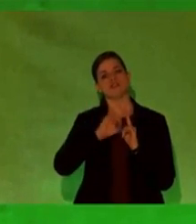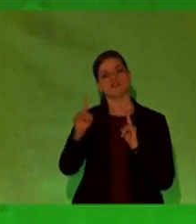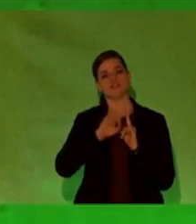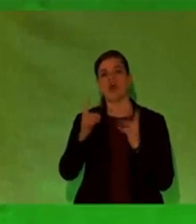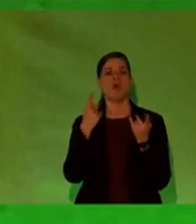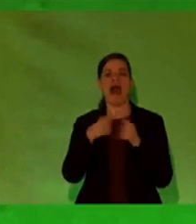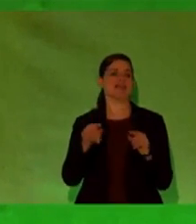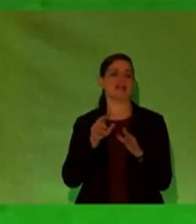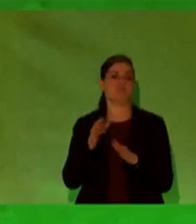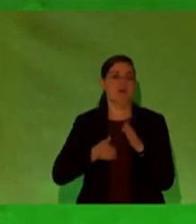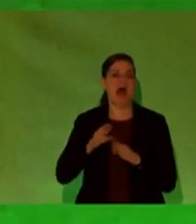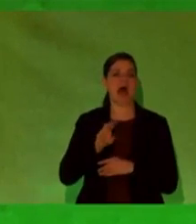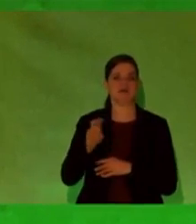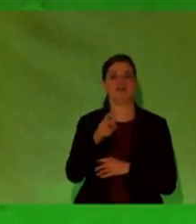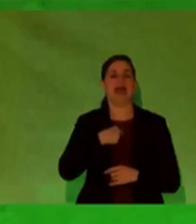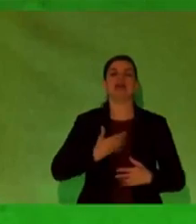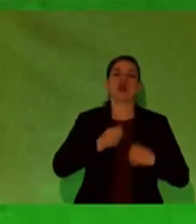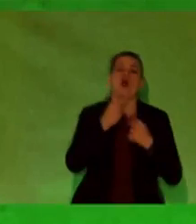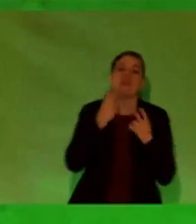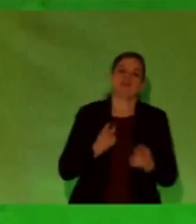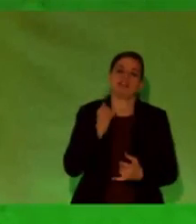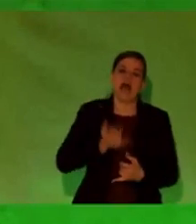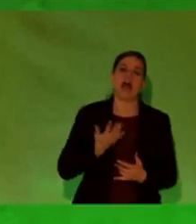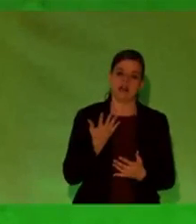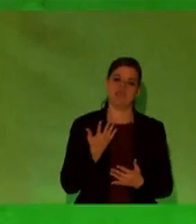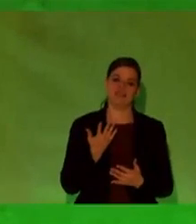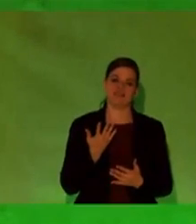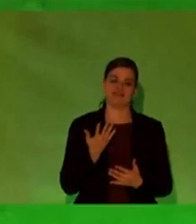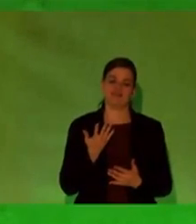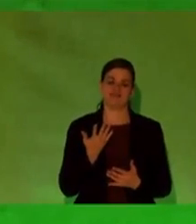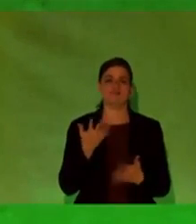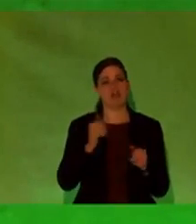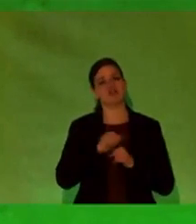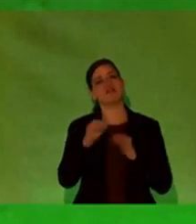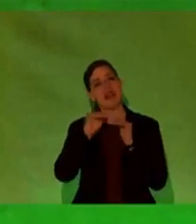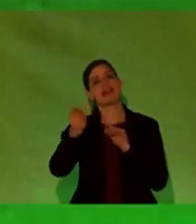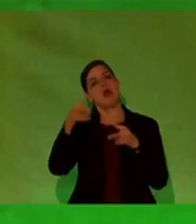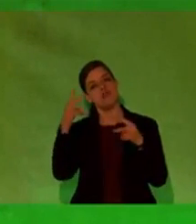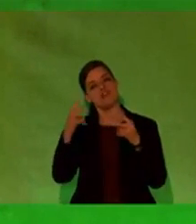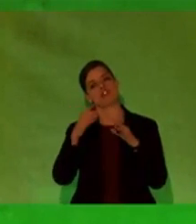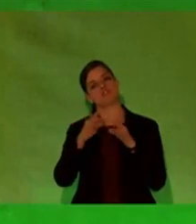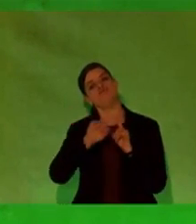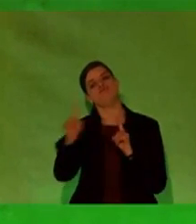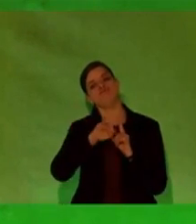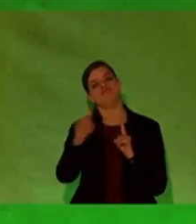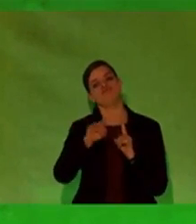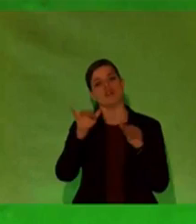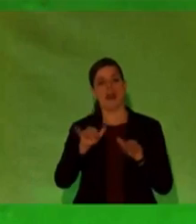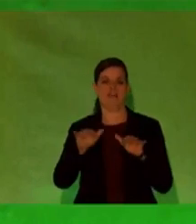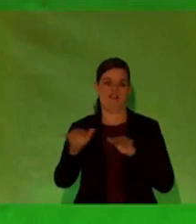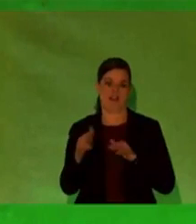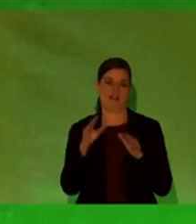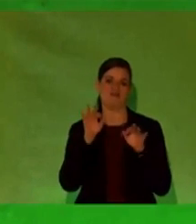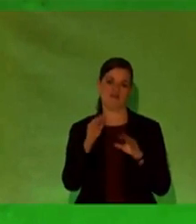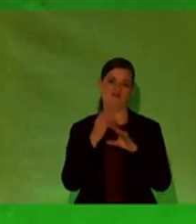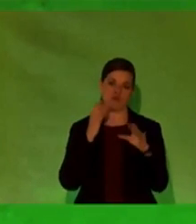Verkehrsmittel, auch wenn ich aus Köln komme. Das ist das Erste. Und das Zweite ist, ich kenne mich nicht mit den Zahlen aus, aber ob